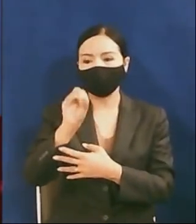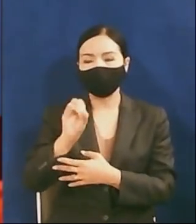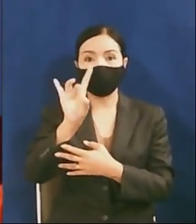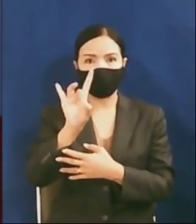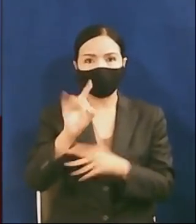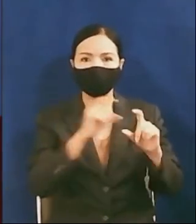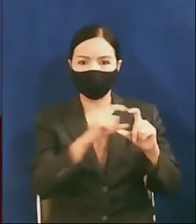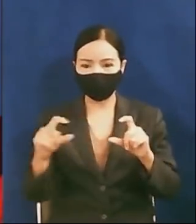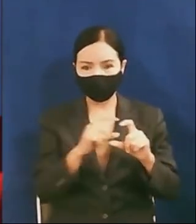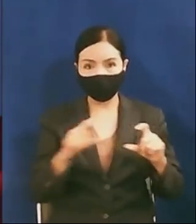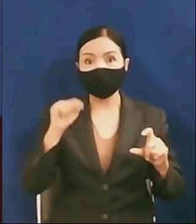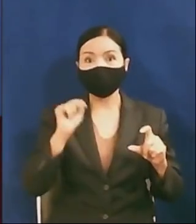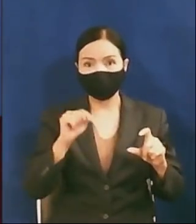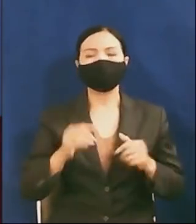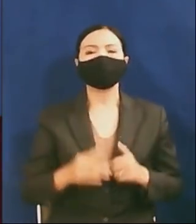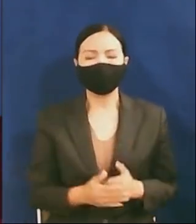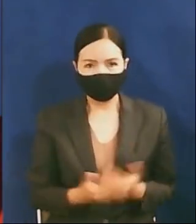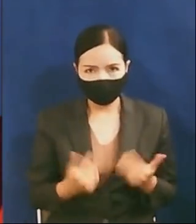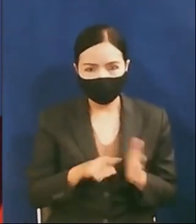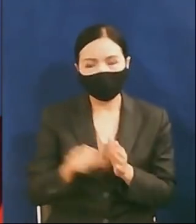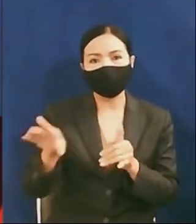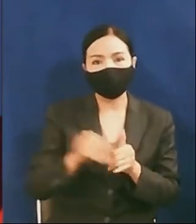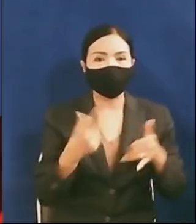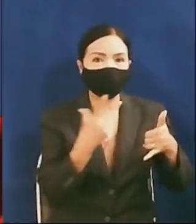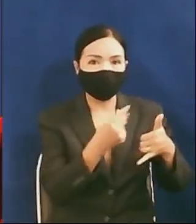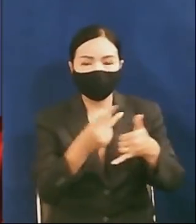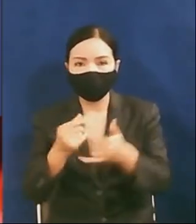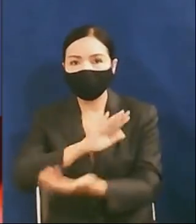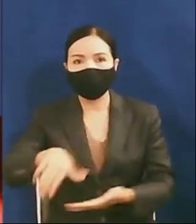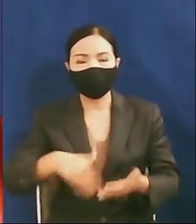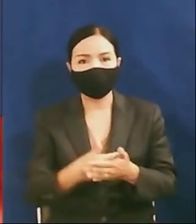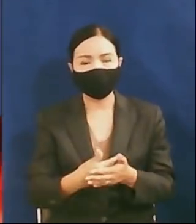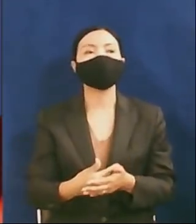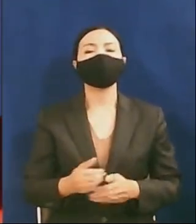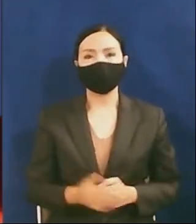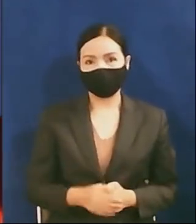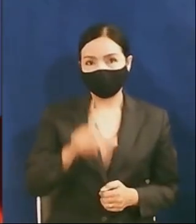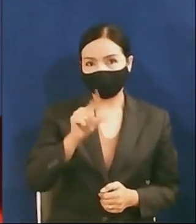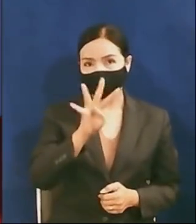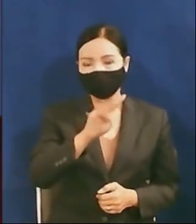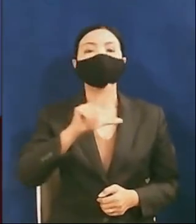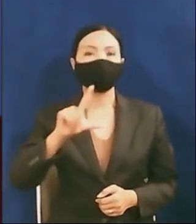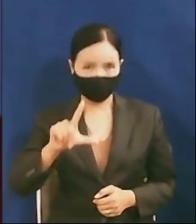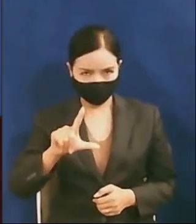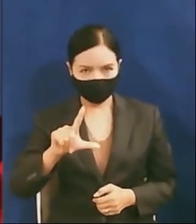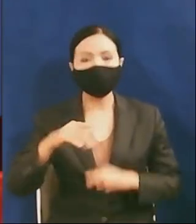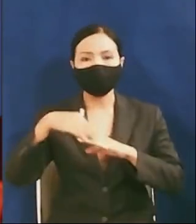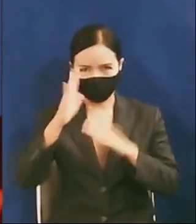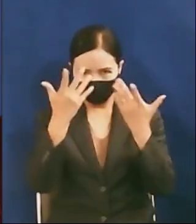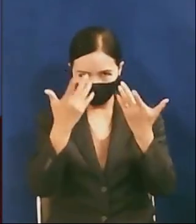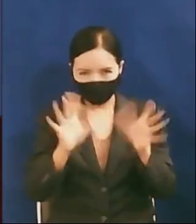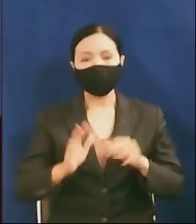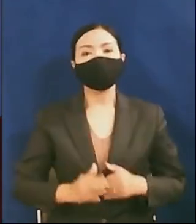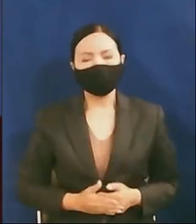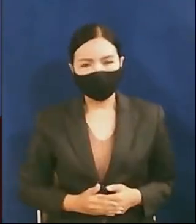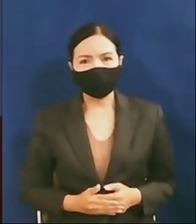58,498 โดสนะครับทำให้ยอดการฉีดวัคซีนสะสมทั้งสิ้นเราฉีดมา24ล้านกว่าโดสแล้วนะครับก็